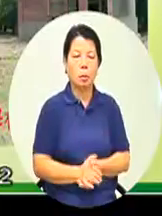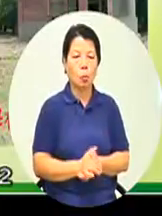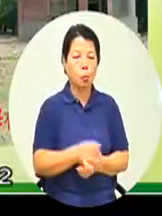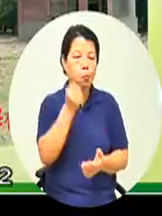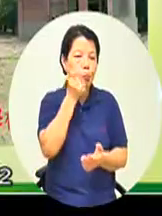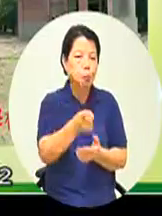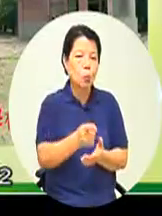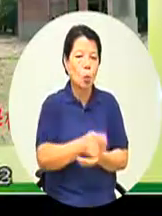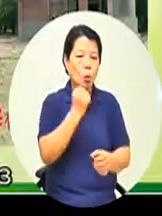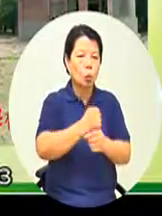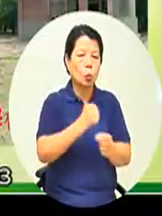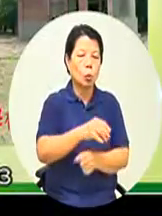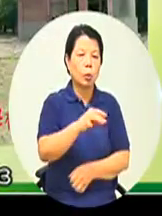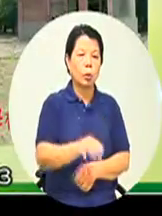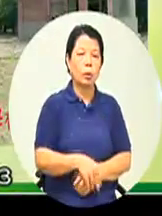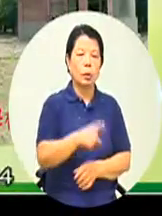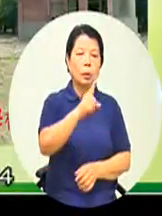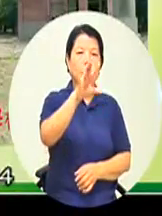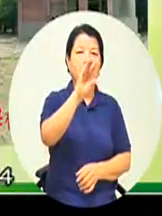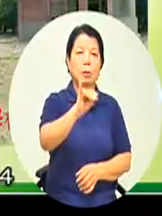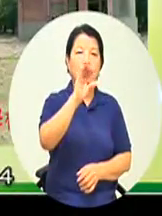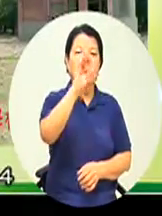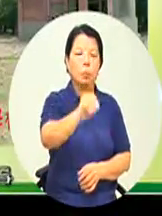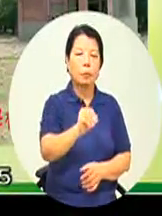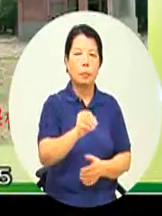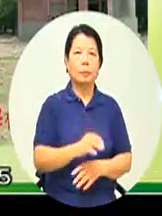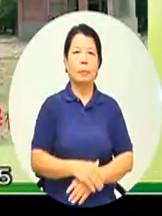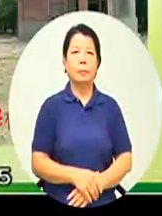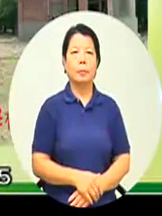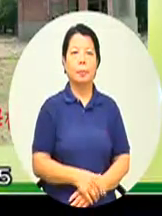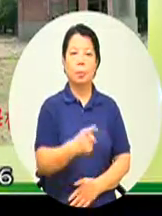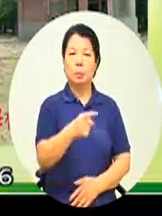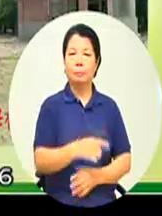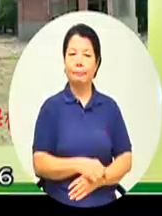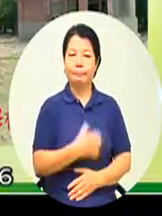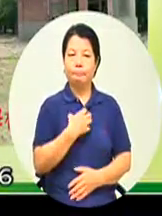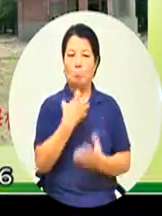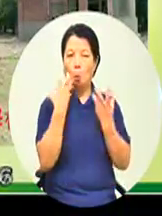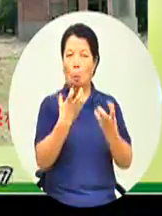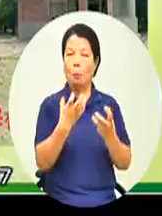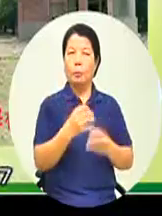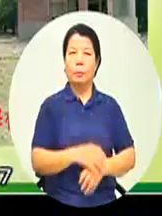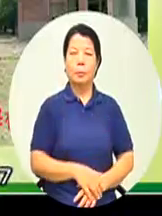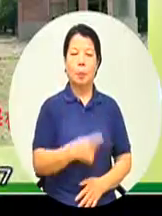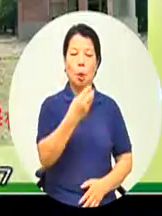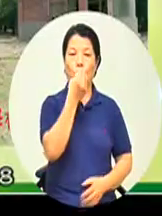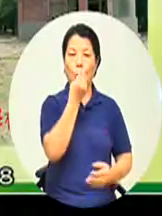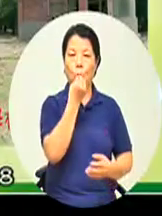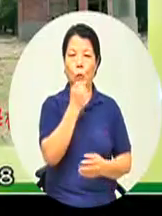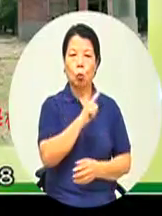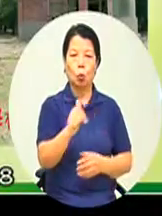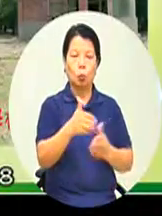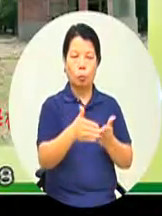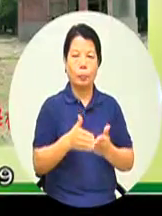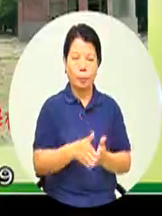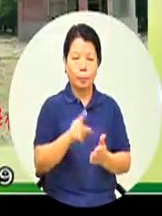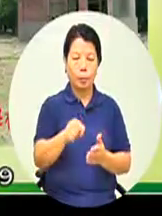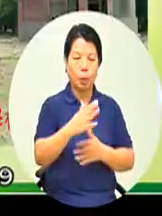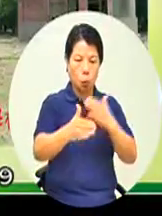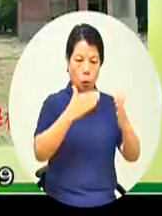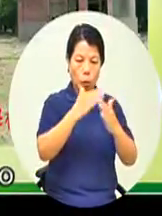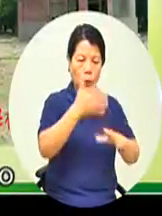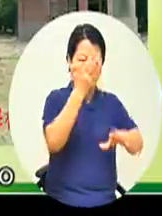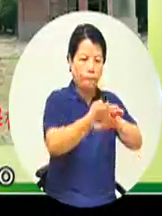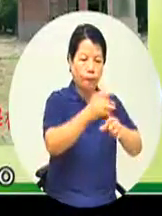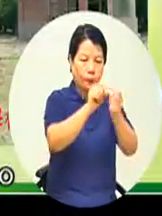能做到一千万啊，一个月，你会惊？迄、那个好食物件爱来，所以即间校店扛